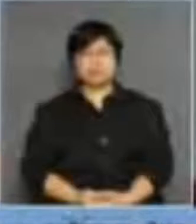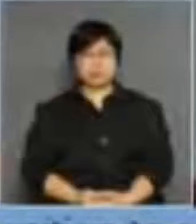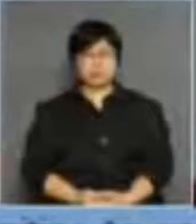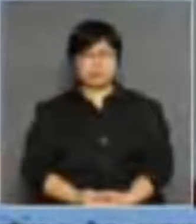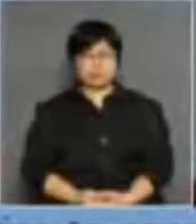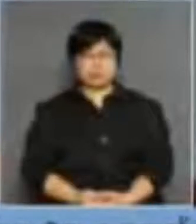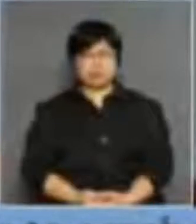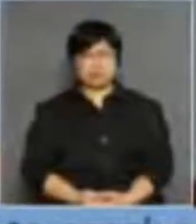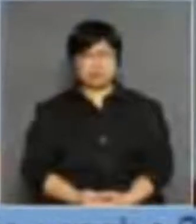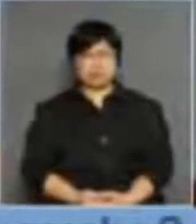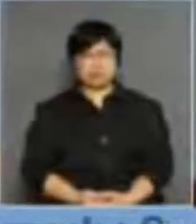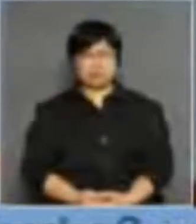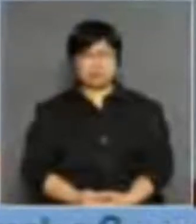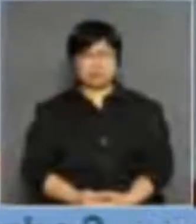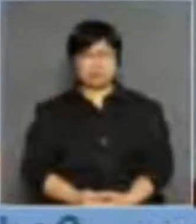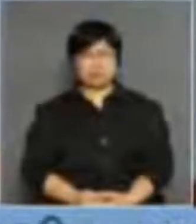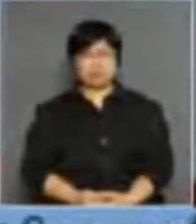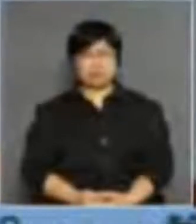講呢一個